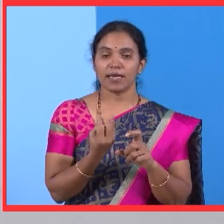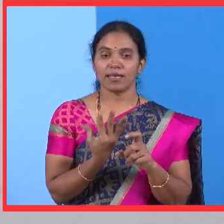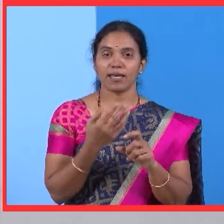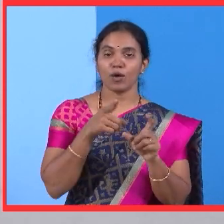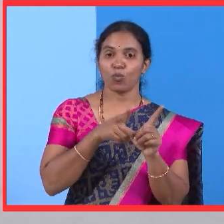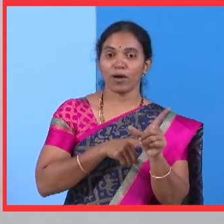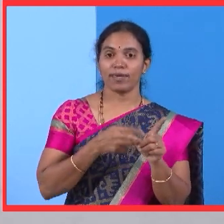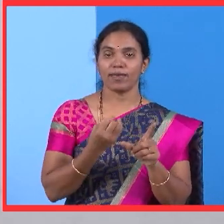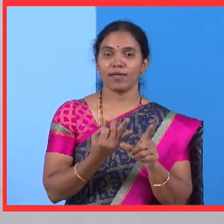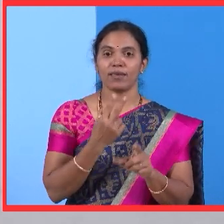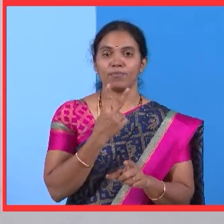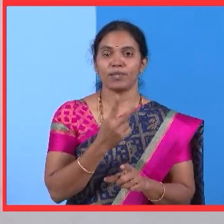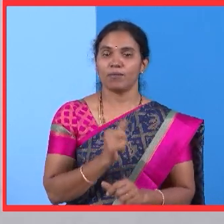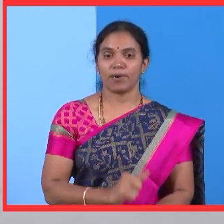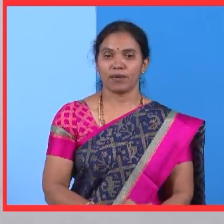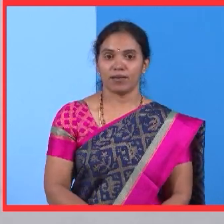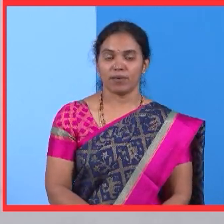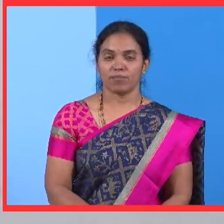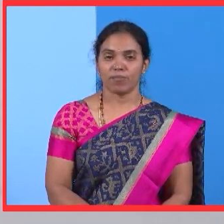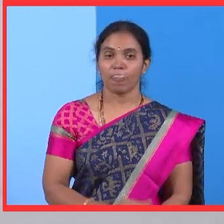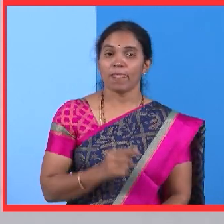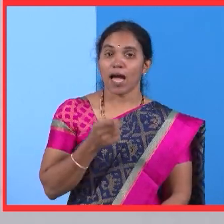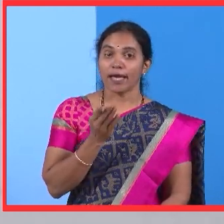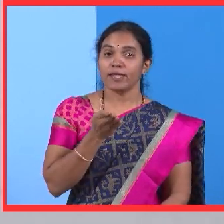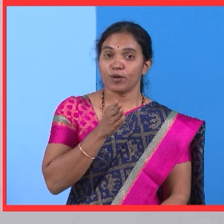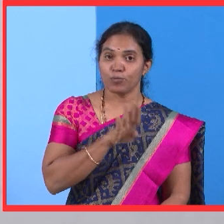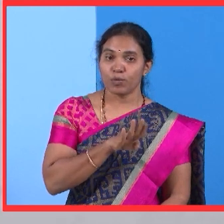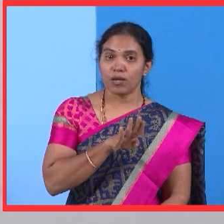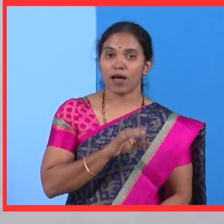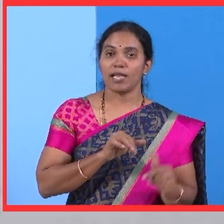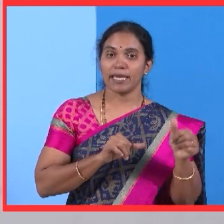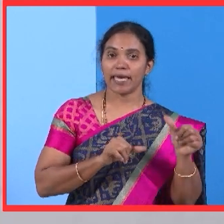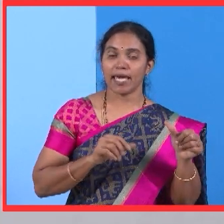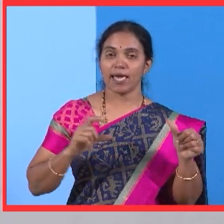ஏ மற்றும் சி ஆகிய புள்ளிகளின்